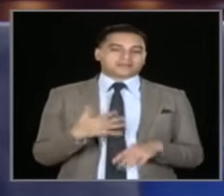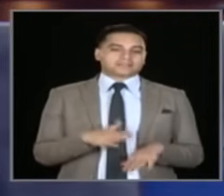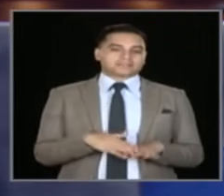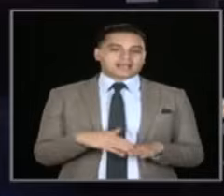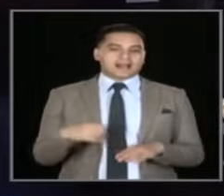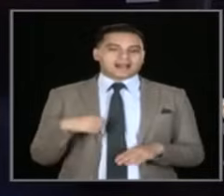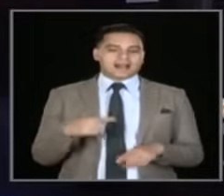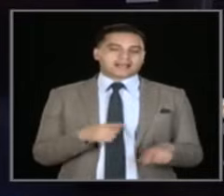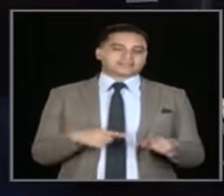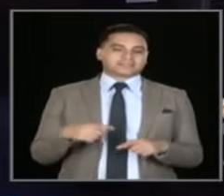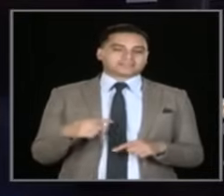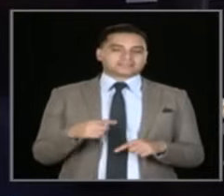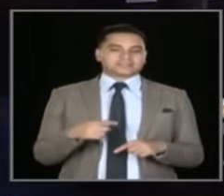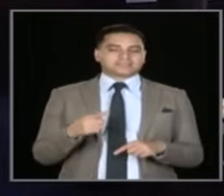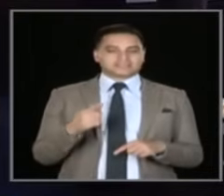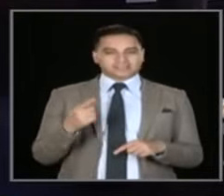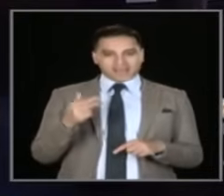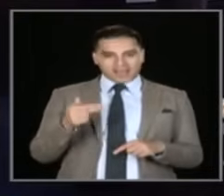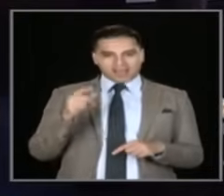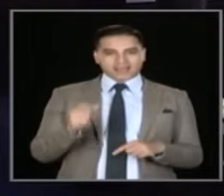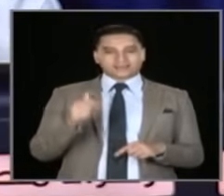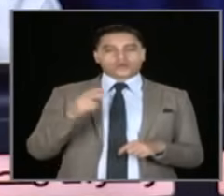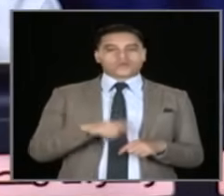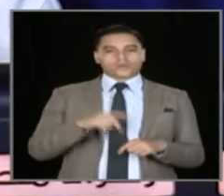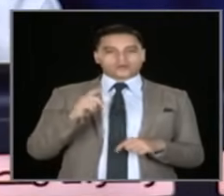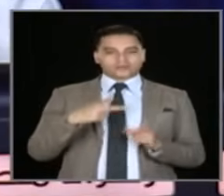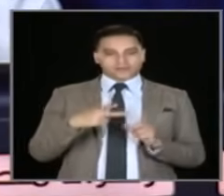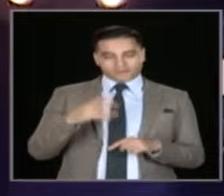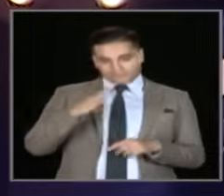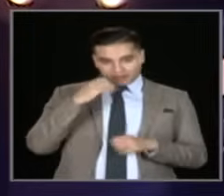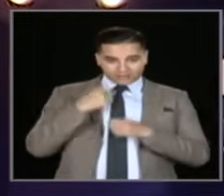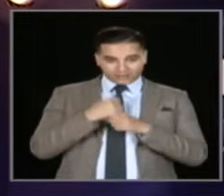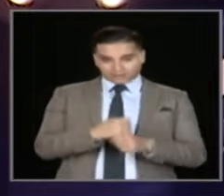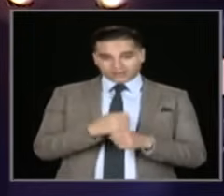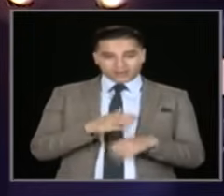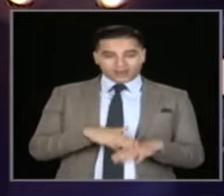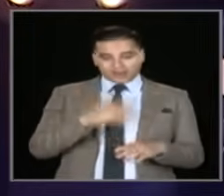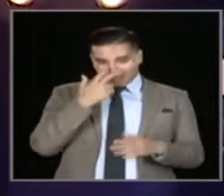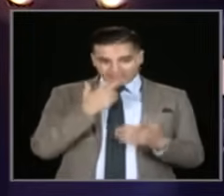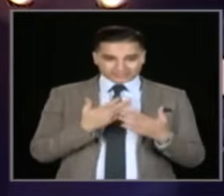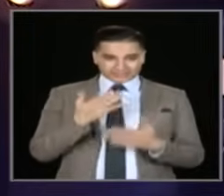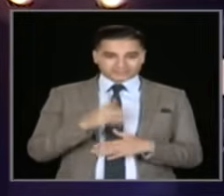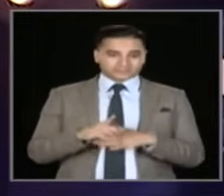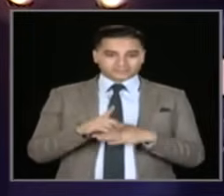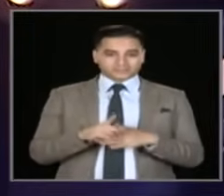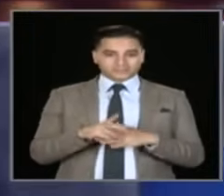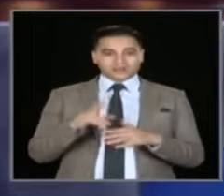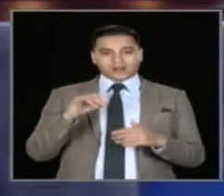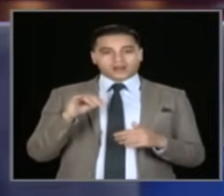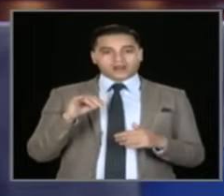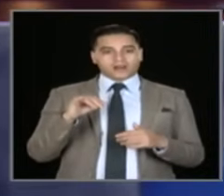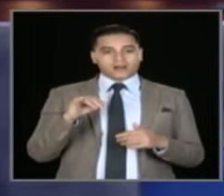غانا. من هو الخليفة صاحب أطول فترة حكم خلال العصر الفاطمي؟ مستنصر.